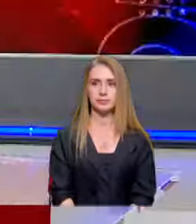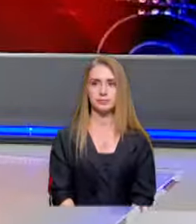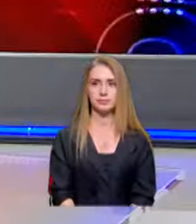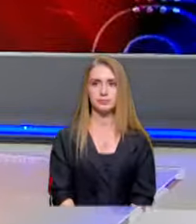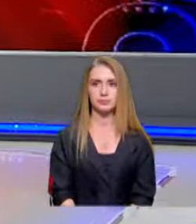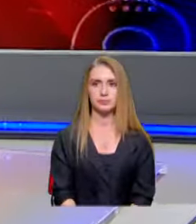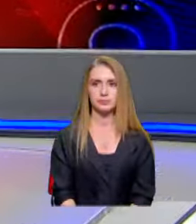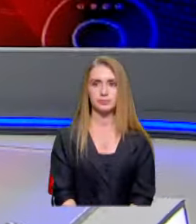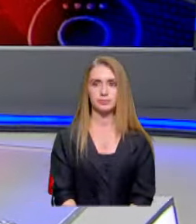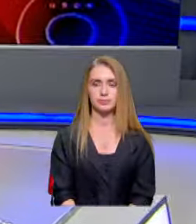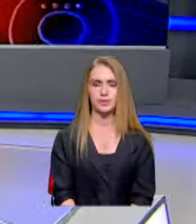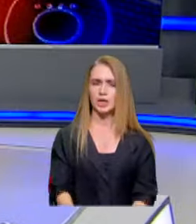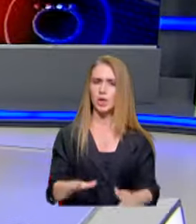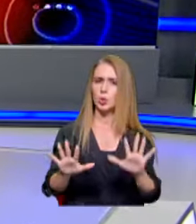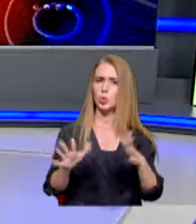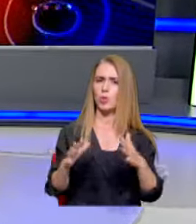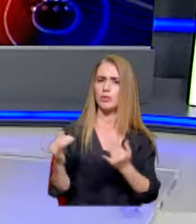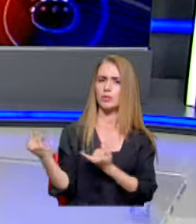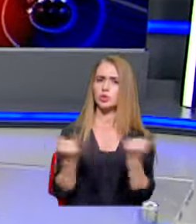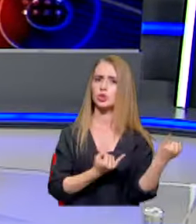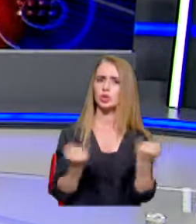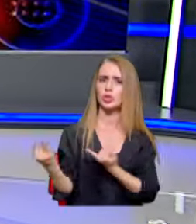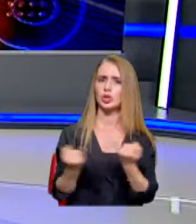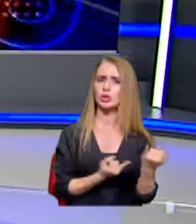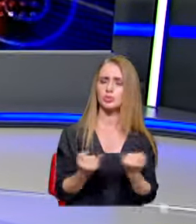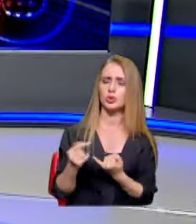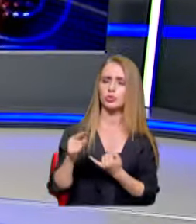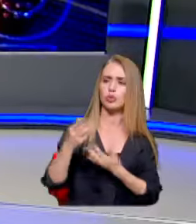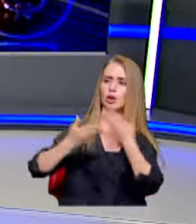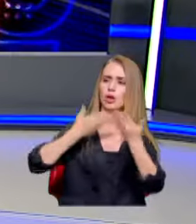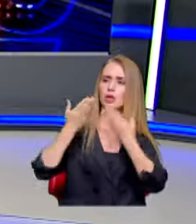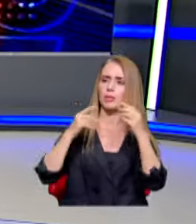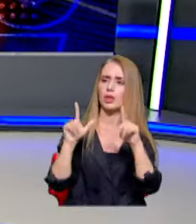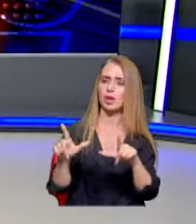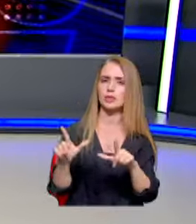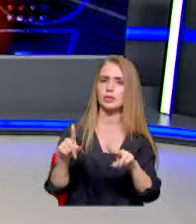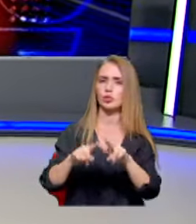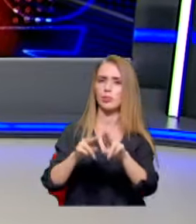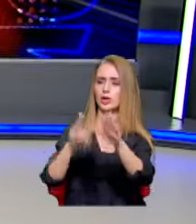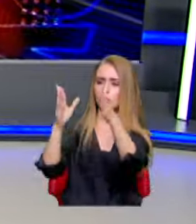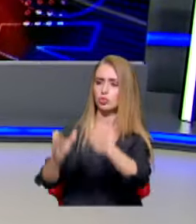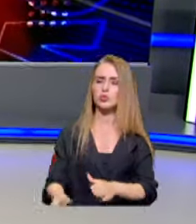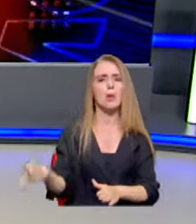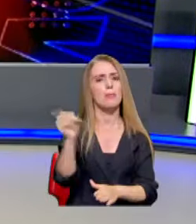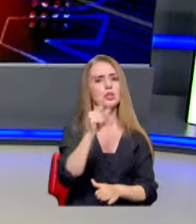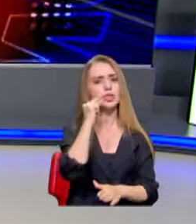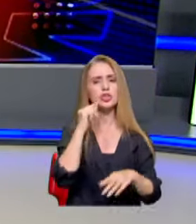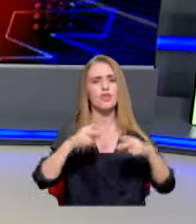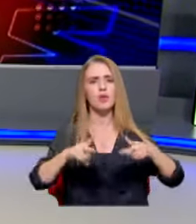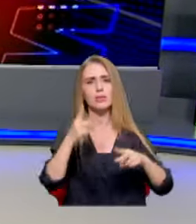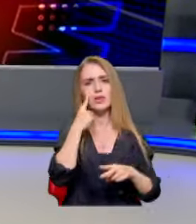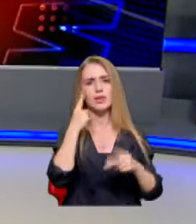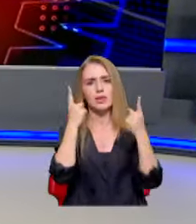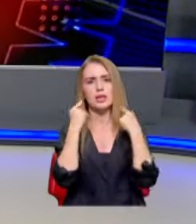Allahuekber şimdi enteresan bir tartışma bu noktada belki şunu anlatmakta fayda var Numan Kurtulmuş veya bir başka kimse bir devlet